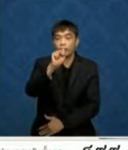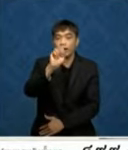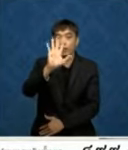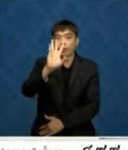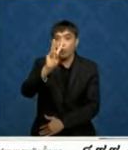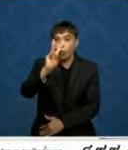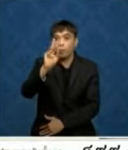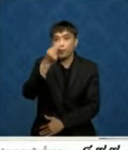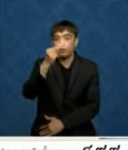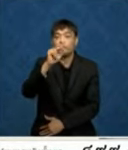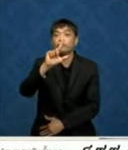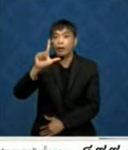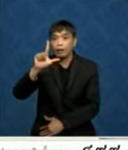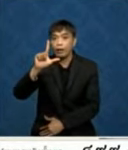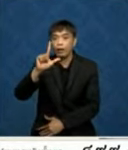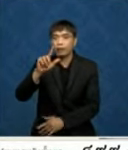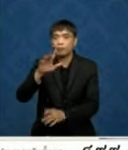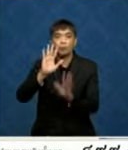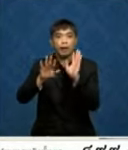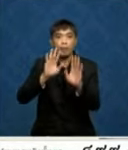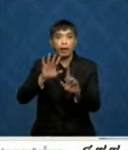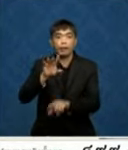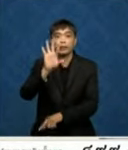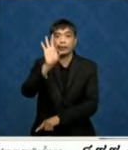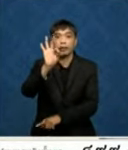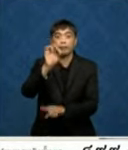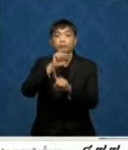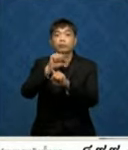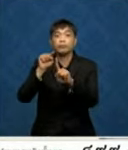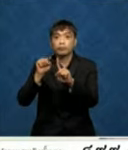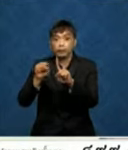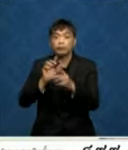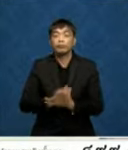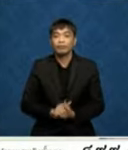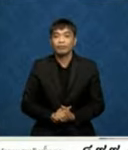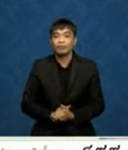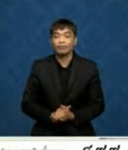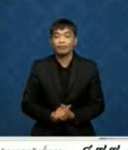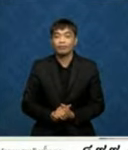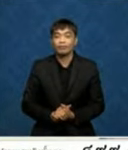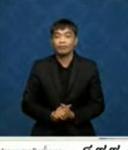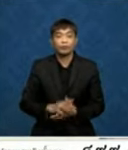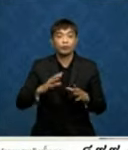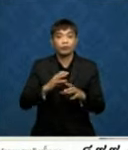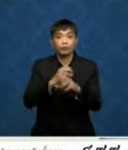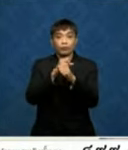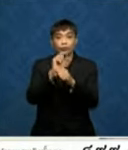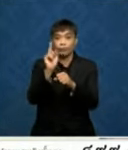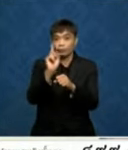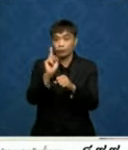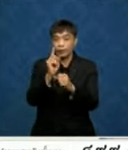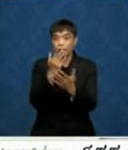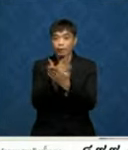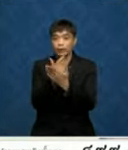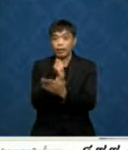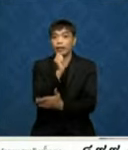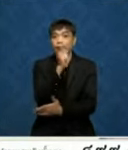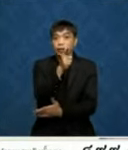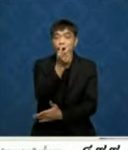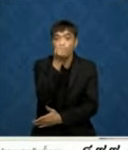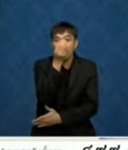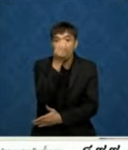260,000 ล้านบาทหรือเท่ากับร้อยละ9สรุปแบบสั้นย่อก็คือเราจ่ายดอกเบี้ยในแต่ละ